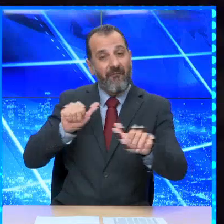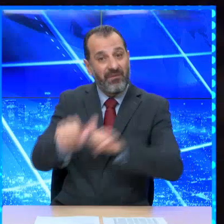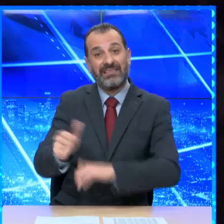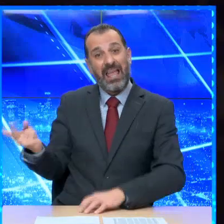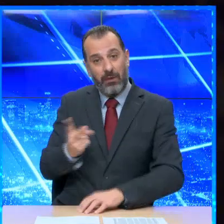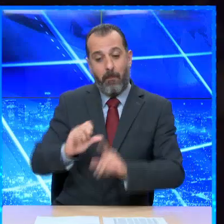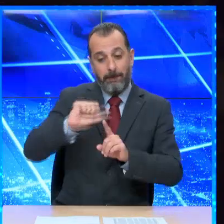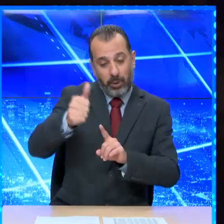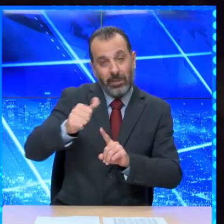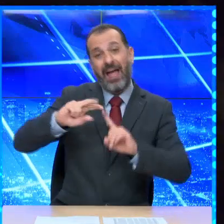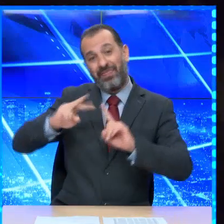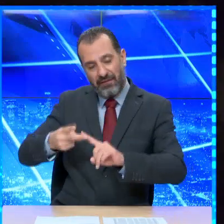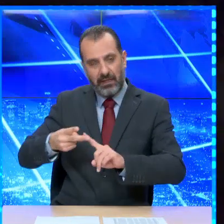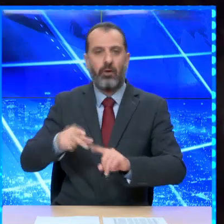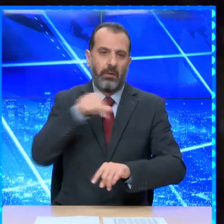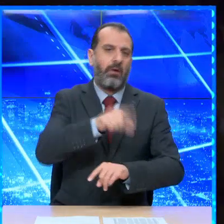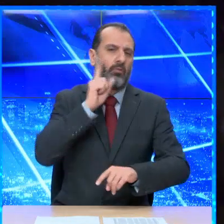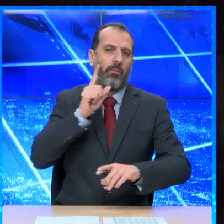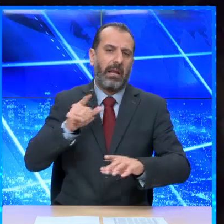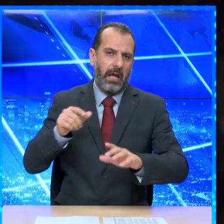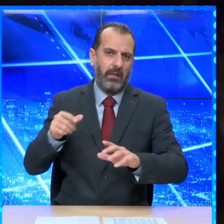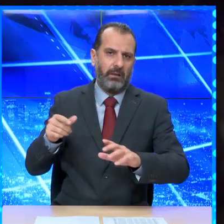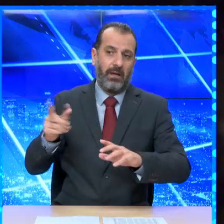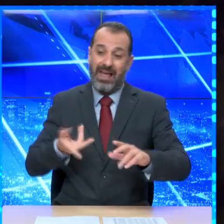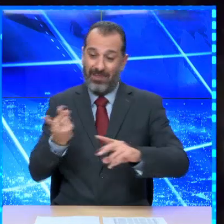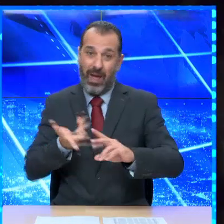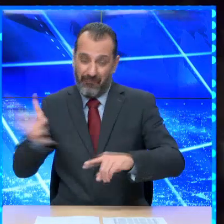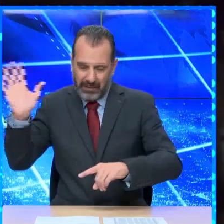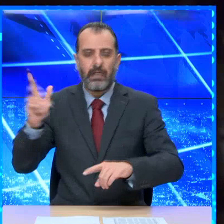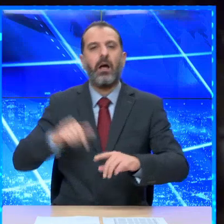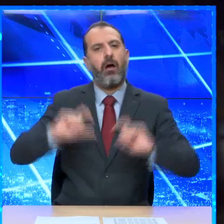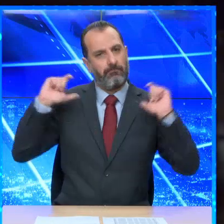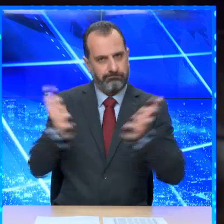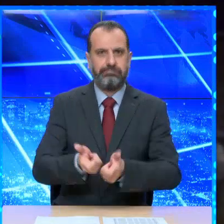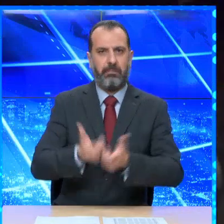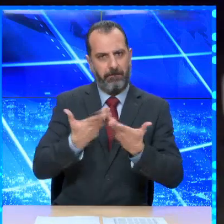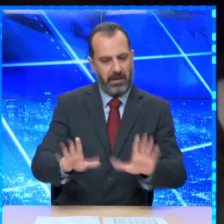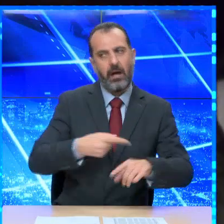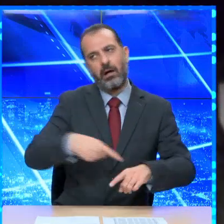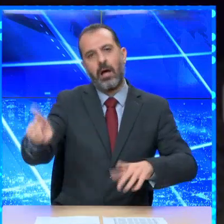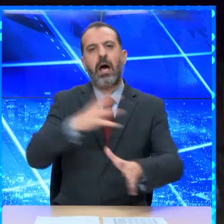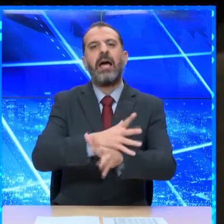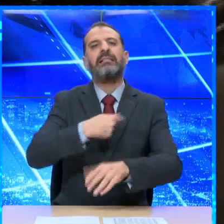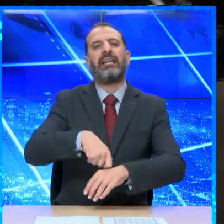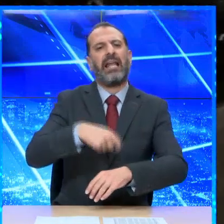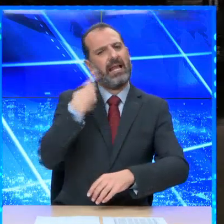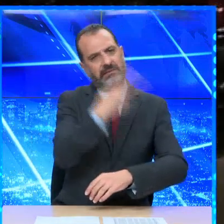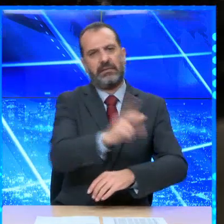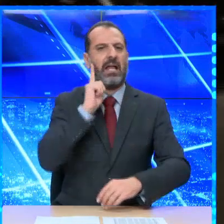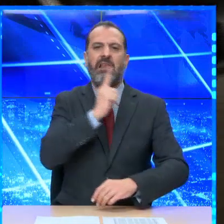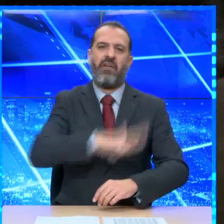καταγγέλει η ανήλικη κοπέλα, διαδοχικά. Οι δράστες εντοπίστηκαν, συνελήφθησαν και παραπέμφθηκαν στην εισαγγελία πρωτοδικών Λιβαδιάς.